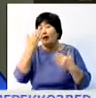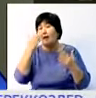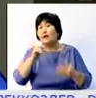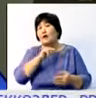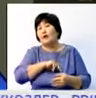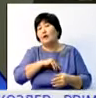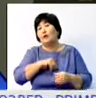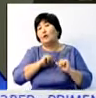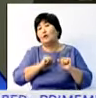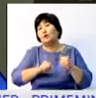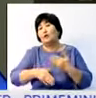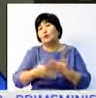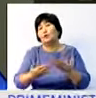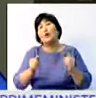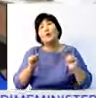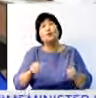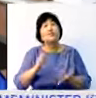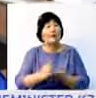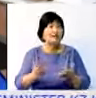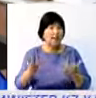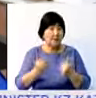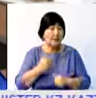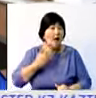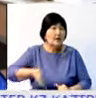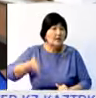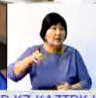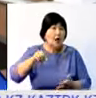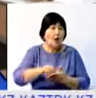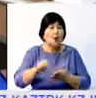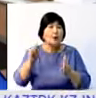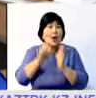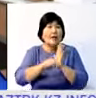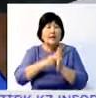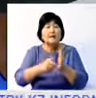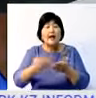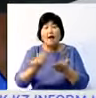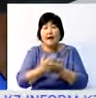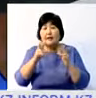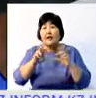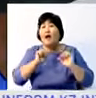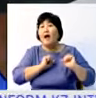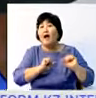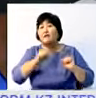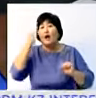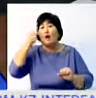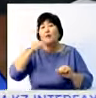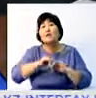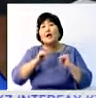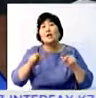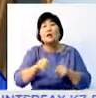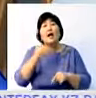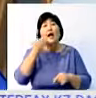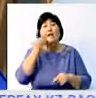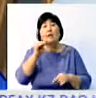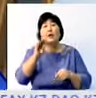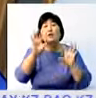көмек көрсетуге үлкен мүмкіндіктері бар деп санаймыз. Семинарға қатысушыларға аттестаттау тәртібін қайта қарау, адвокаттардың біліктілігін арттыру және сапасыз